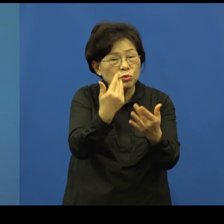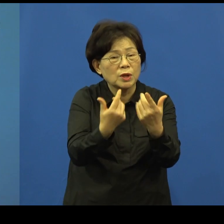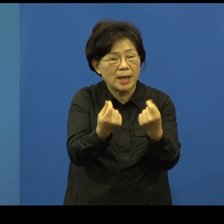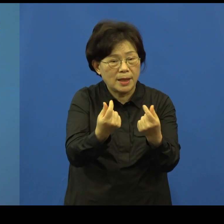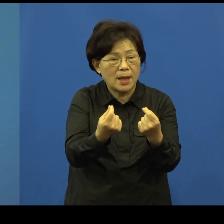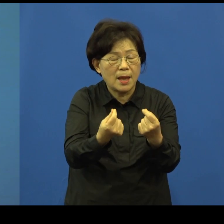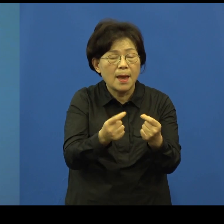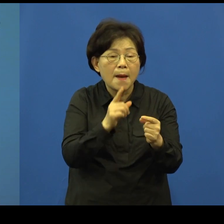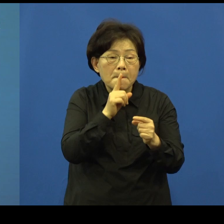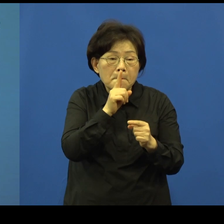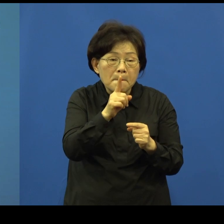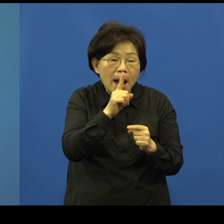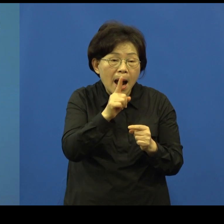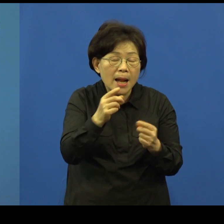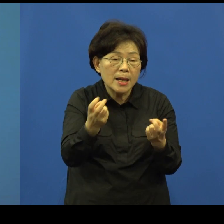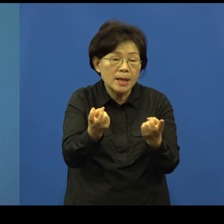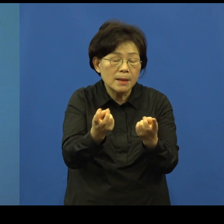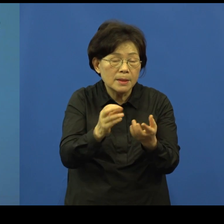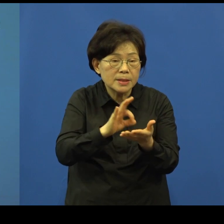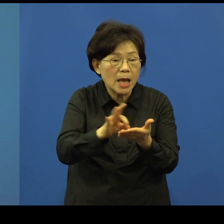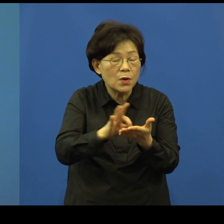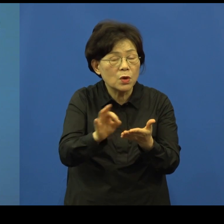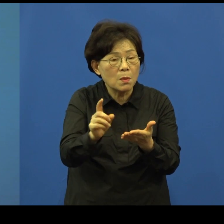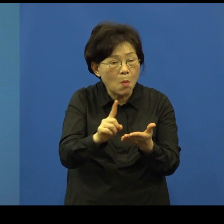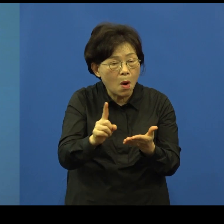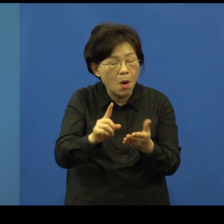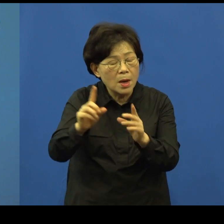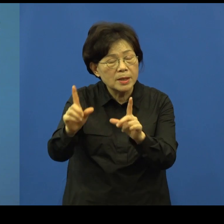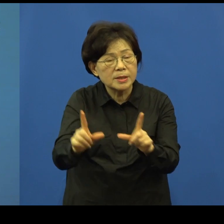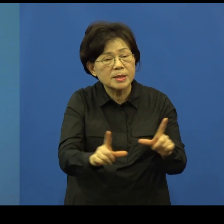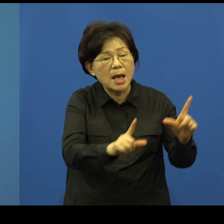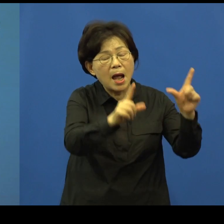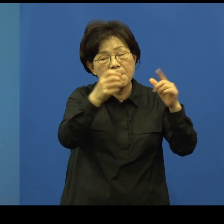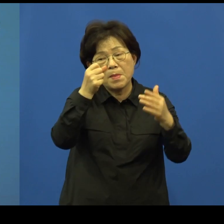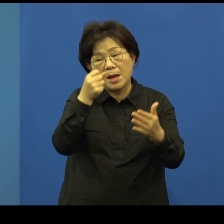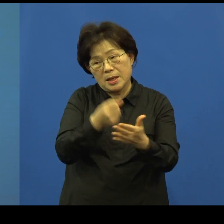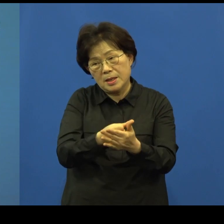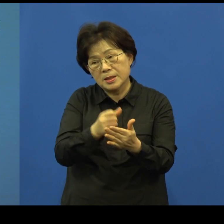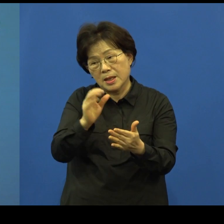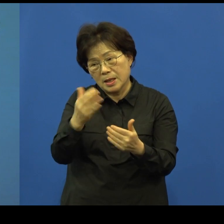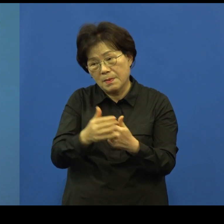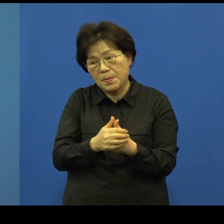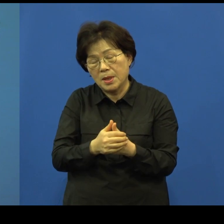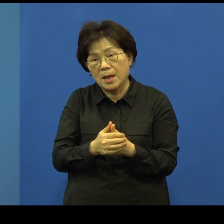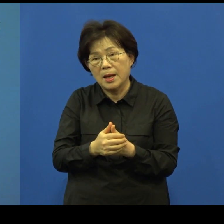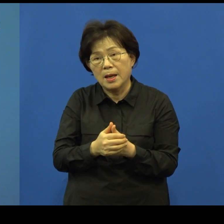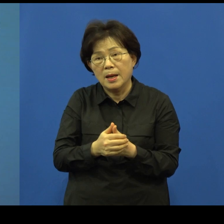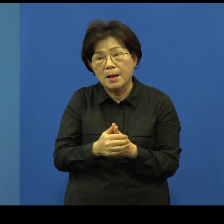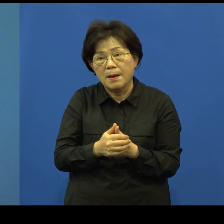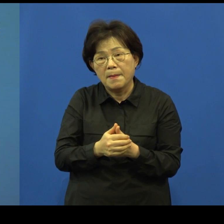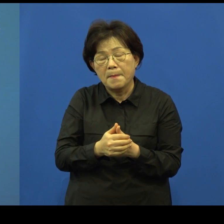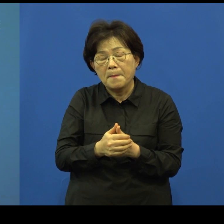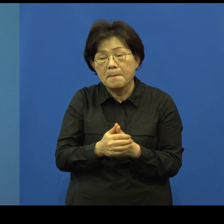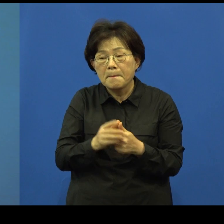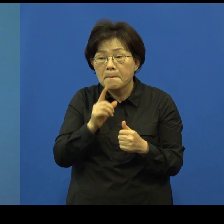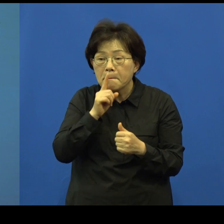자, 이 말을 어떻게 하느냐에 따라 삶의 방향이 결정된다는 겁니다. 그리고 말의 이 파괴력.